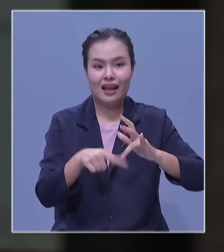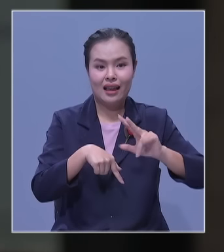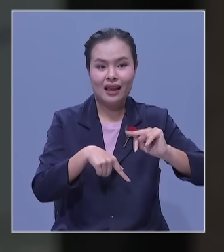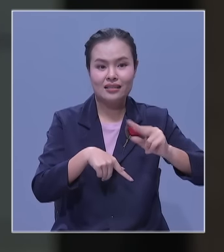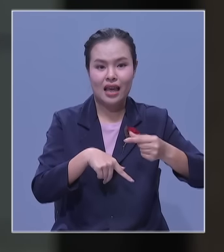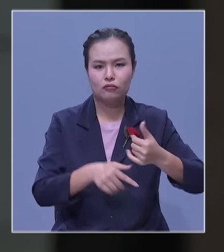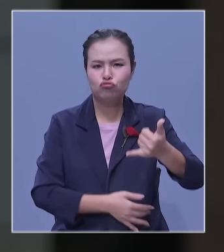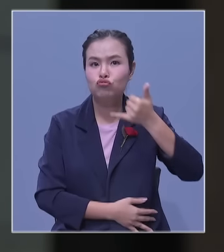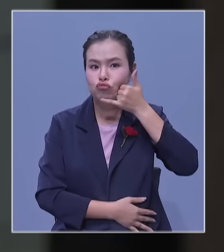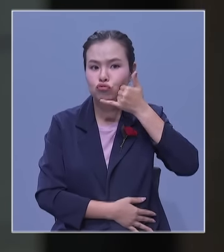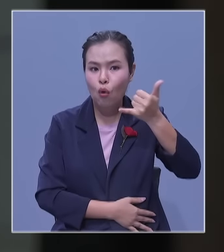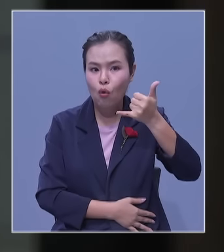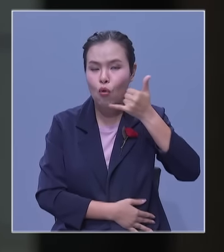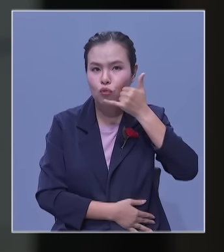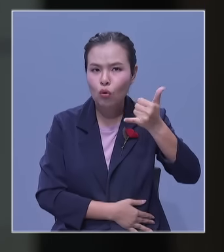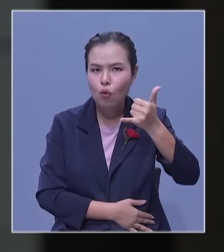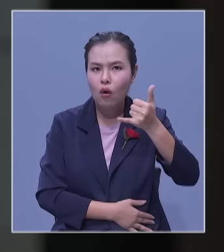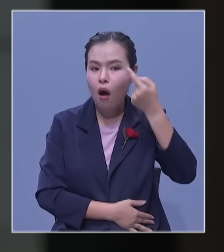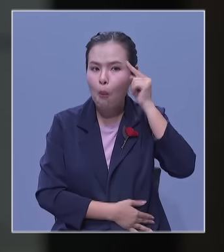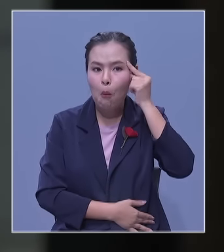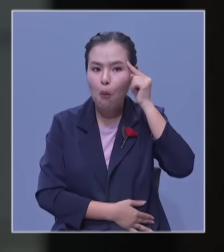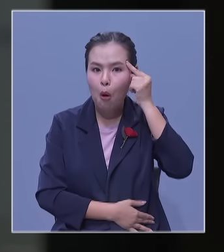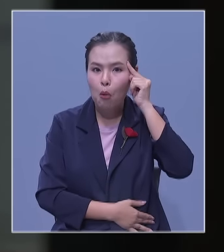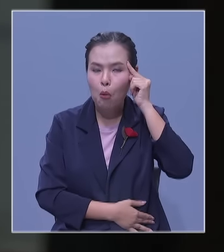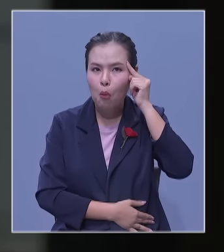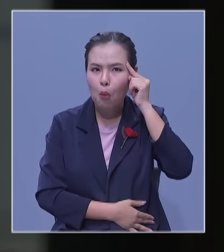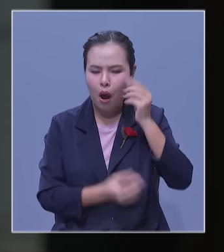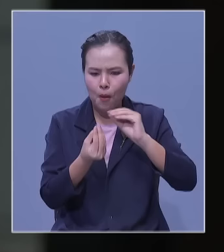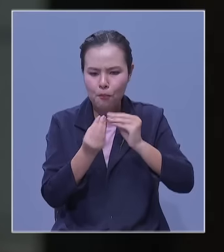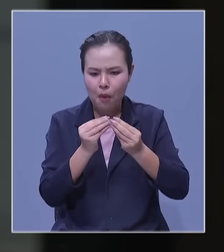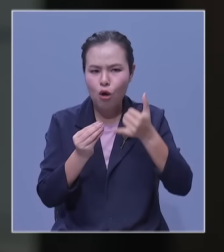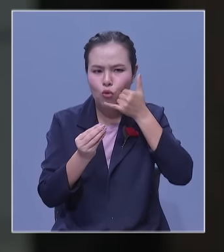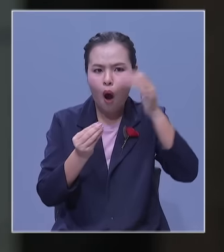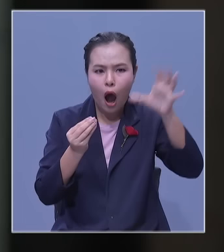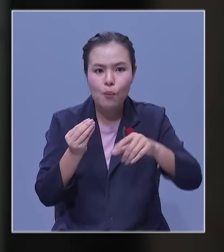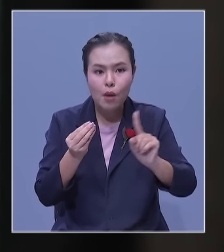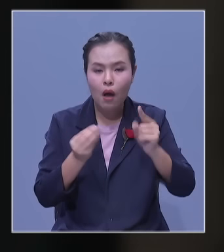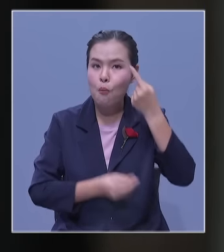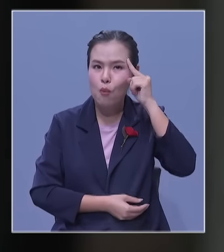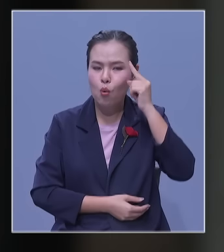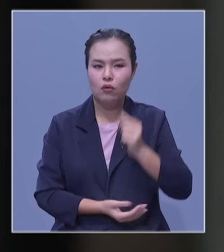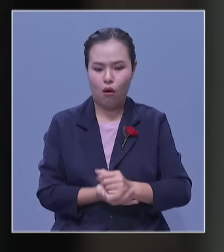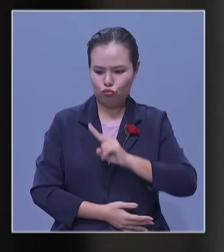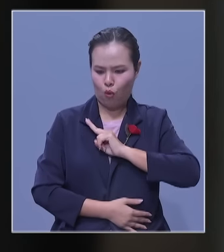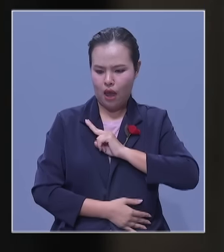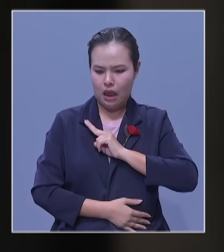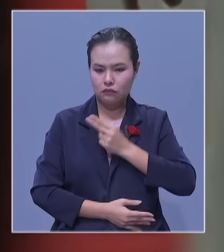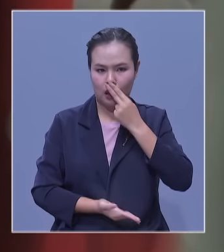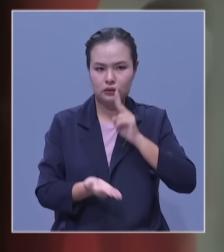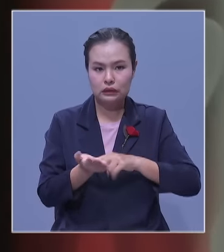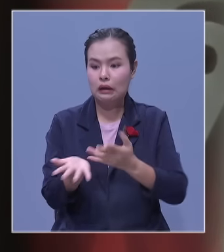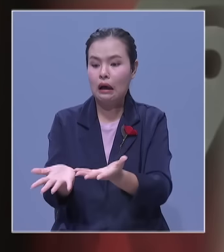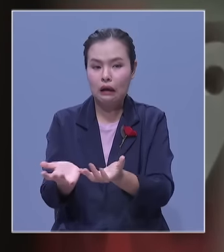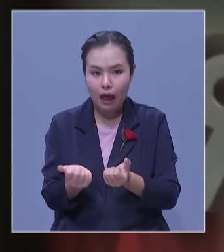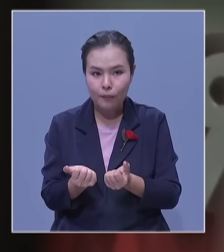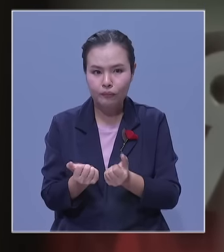หาสสเท้งโดยสสเท้งก็บอกว่าไม่รู้นะว่าเอาเบอร์มาจากไหนคือพยายามให้สสเท้งเนี่ยเป็นคนลงไปรับหนังสือ